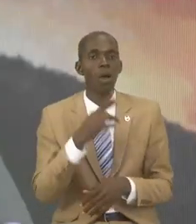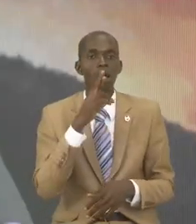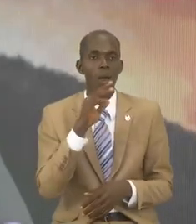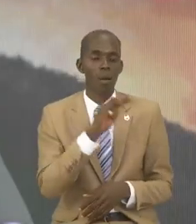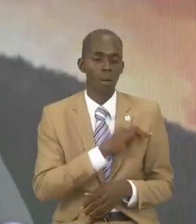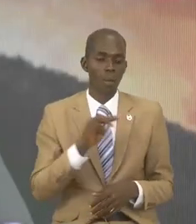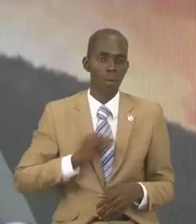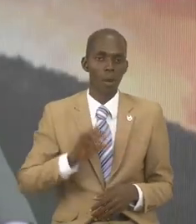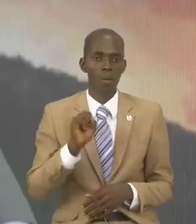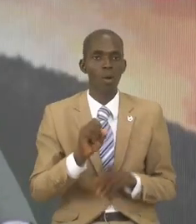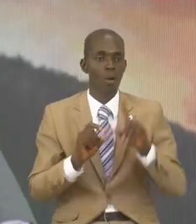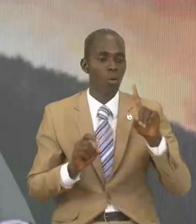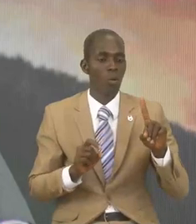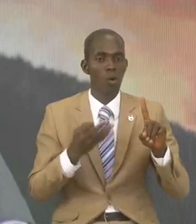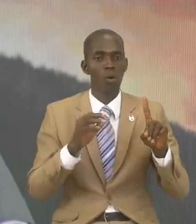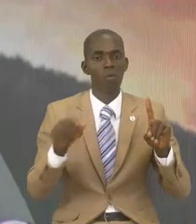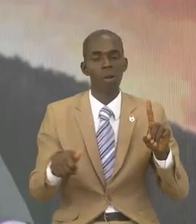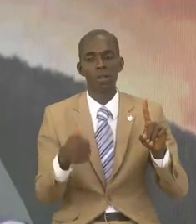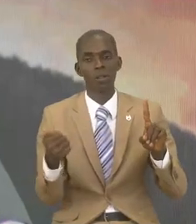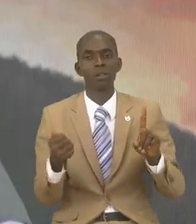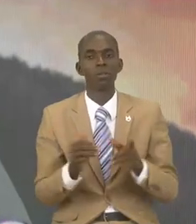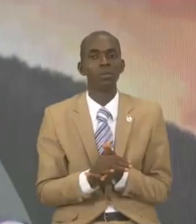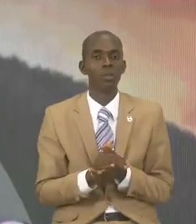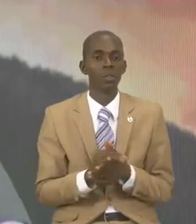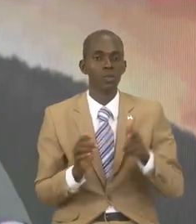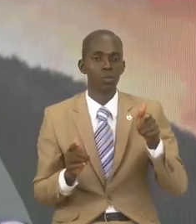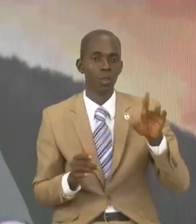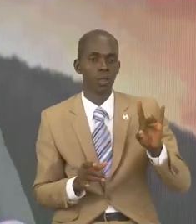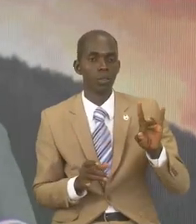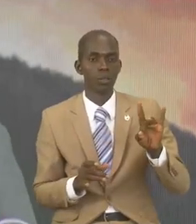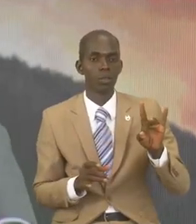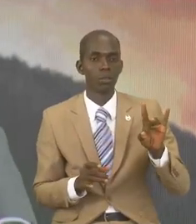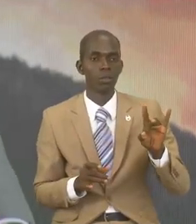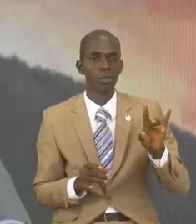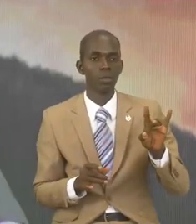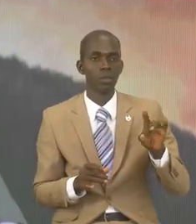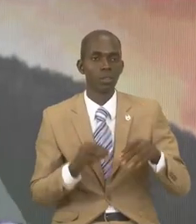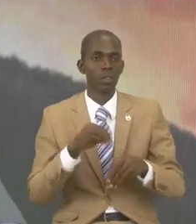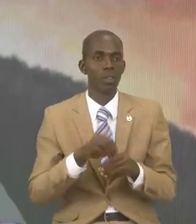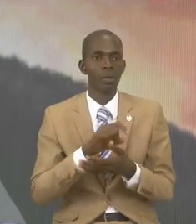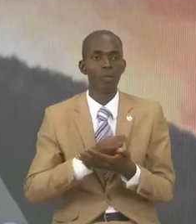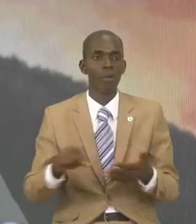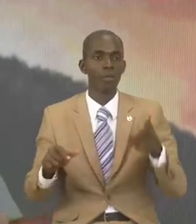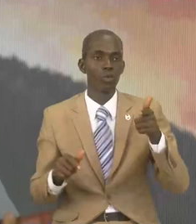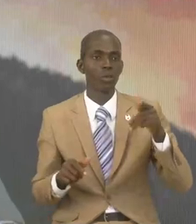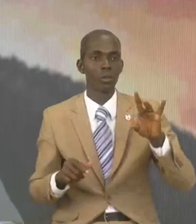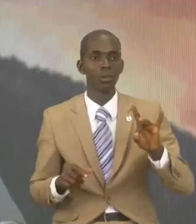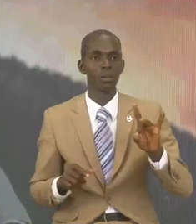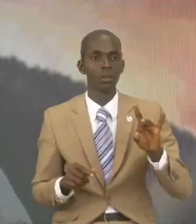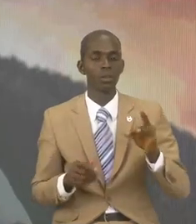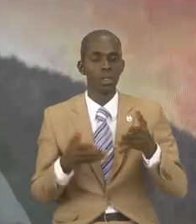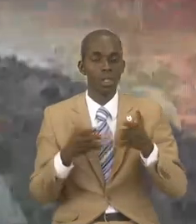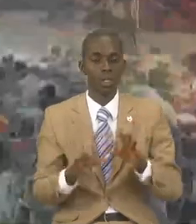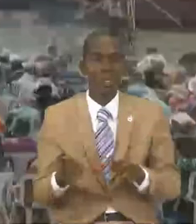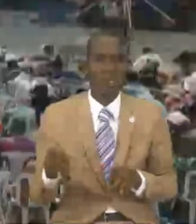membres les uns des autres. Verset 28. Verset 28.